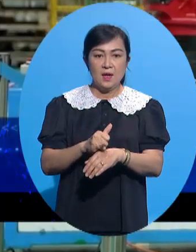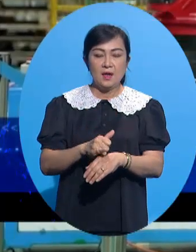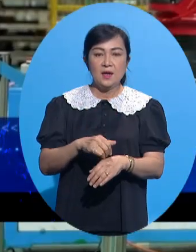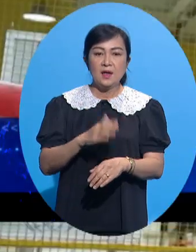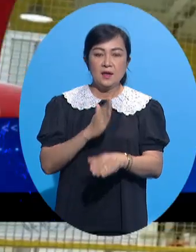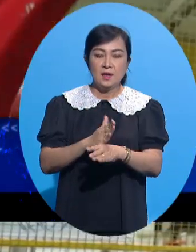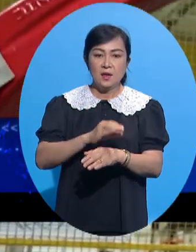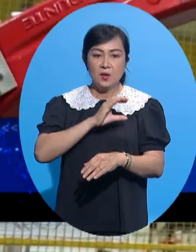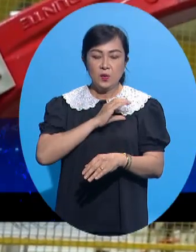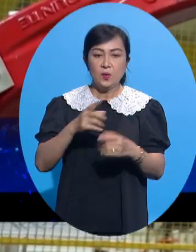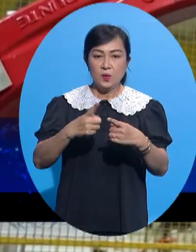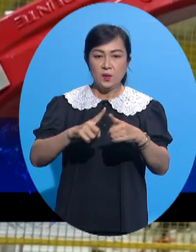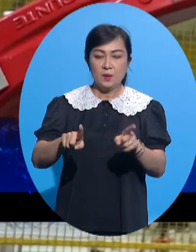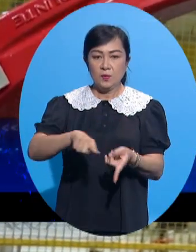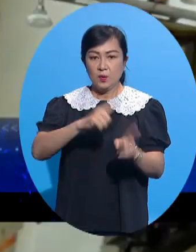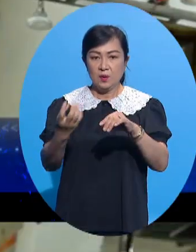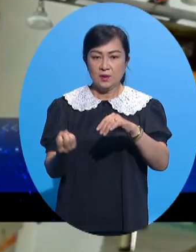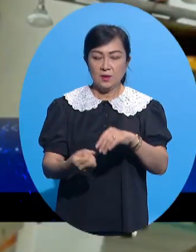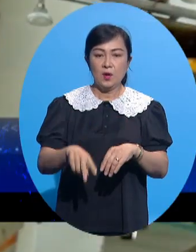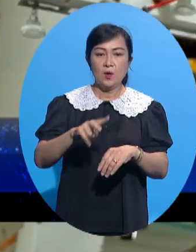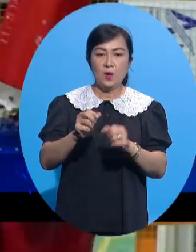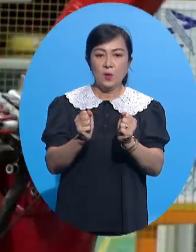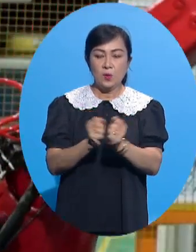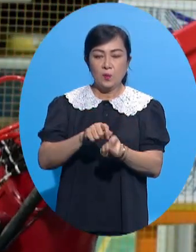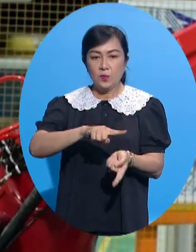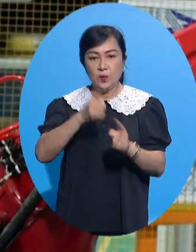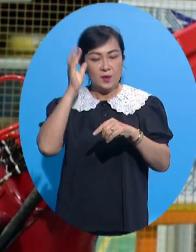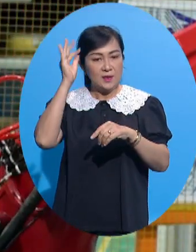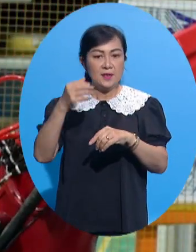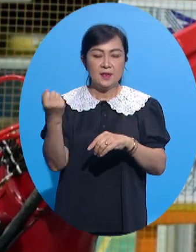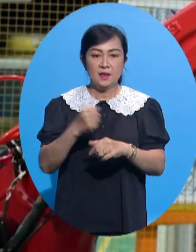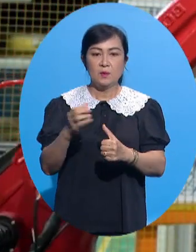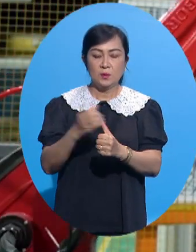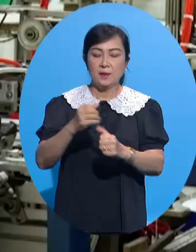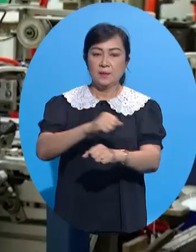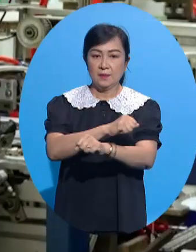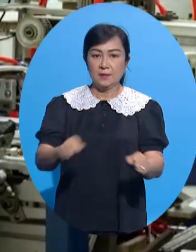nhưng cũng cần sự chủ động của doanh nghiệp chuyển đổi số đồng hành cùng với chuyển đổi xanh để đạt được mục tiêu bền vững.